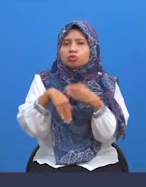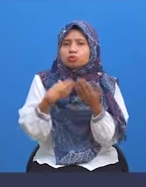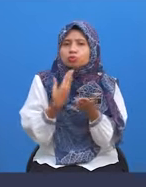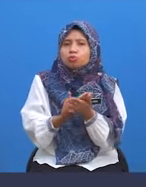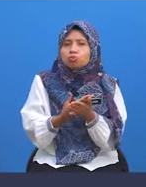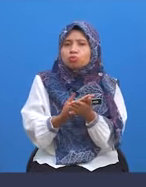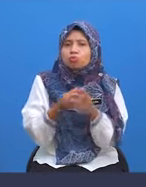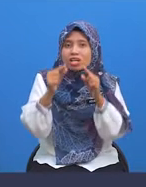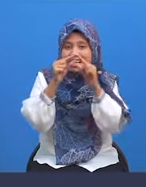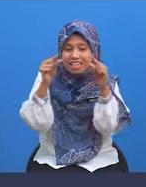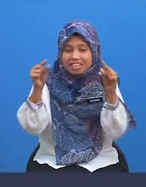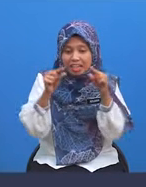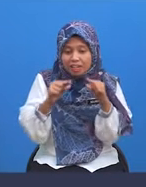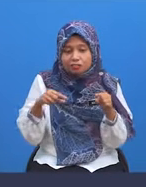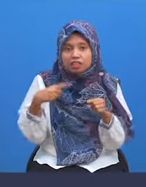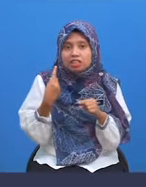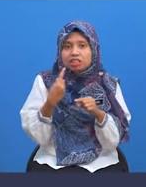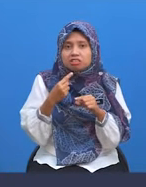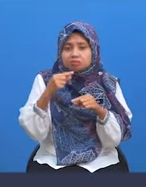unit ke bawah.